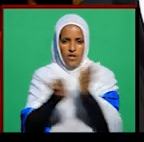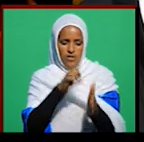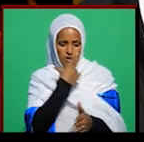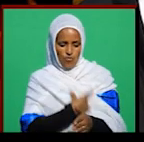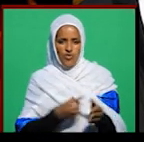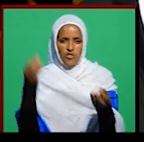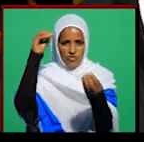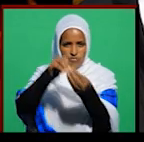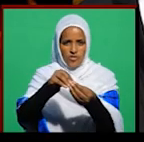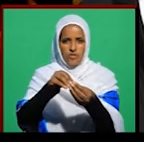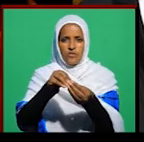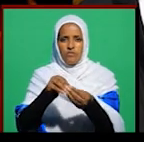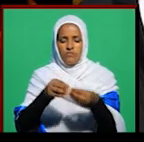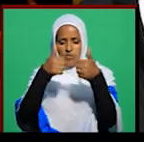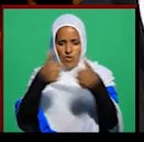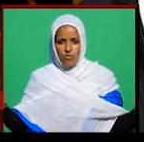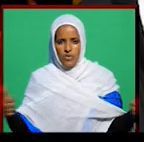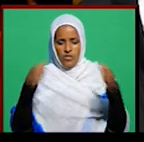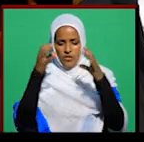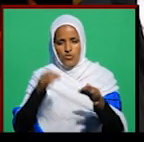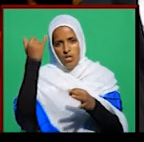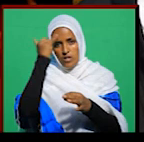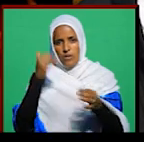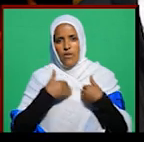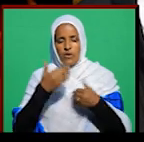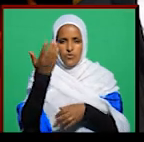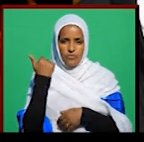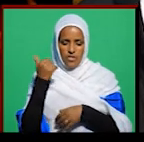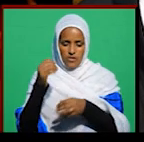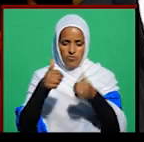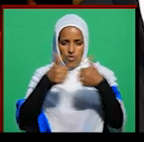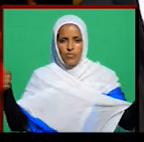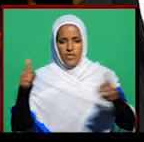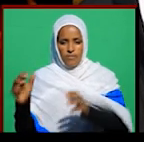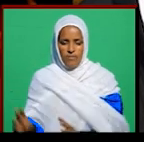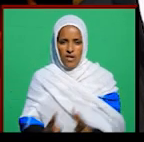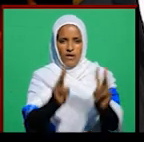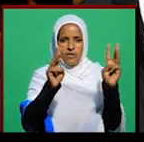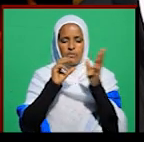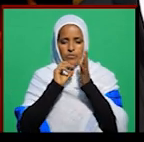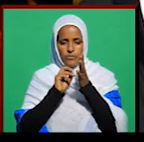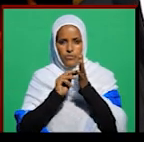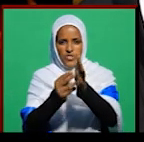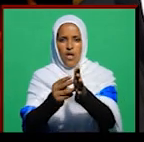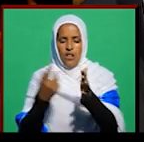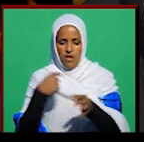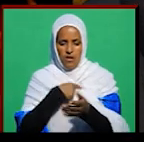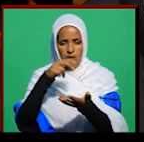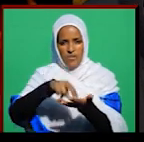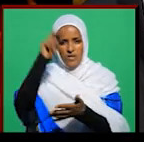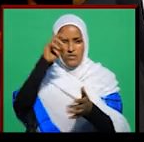በህገ ልቡና ጭምር የነበሩ ሰዎች የሚለዩበት የተወሰነ ሀሳብ ነበራቸው፣ የሚለዩበት መንገድ። እንደ ምሳሌ